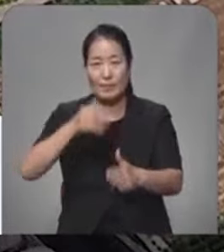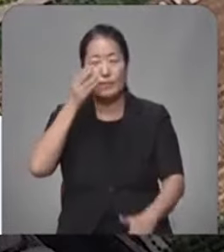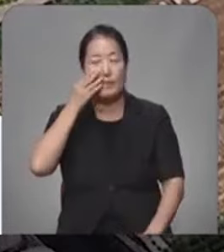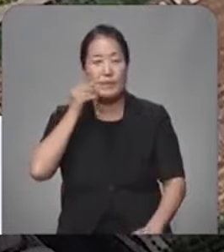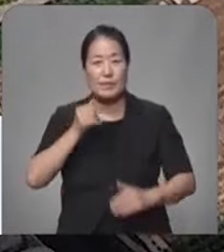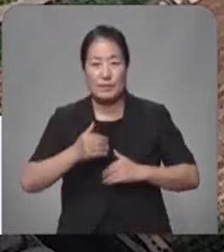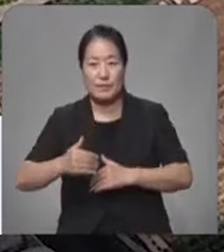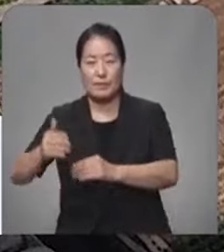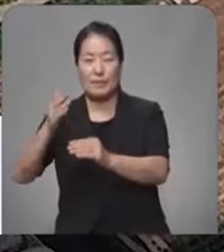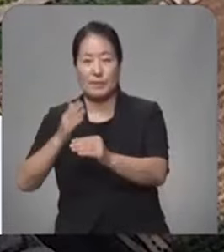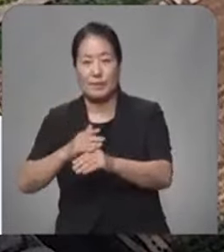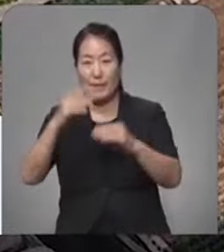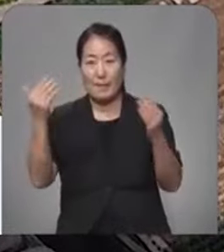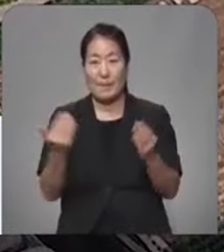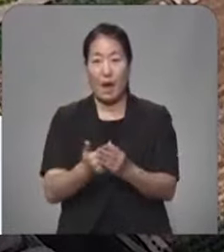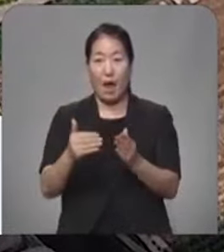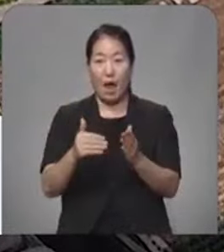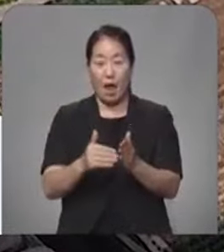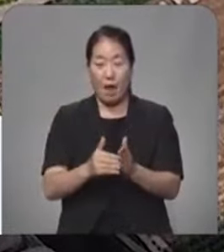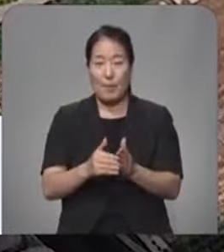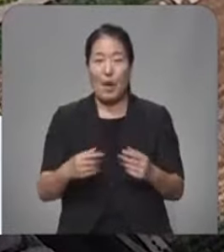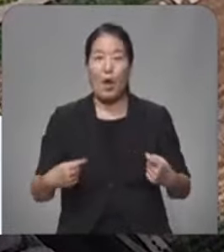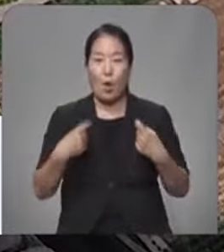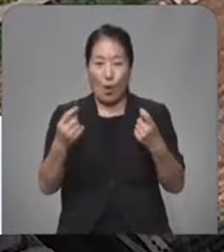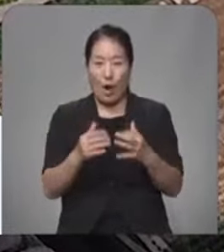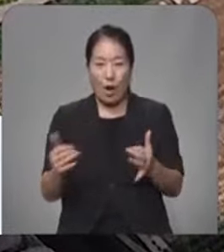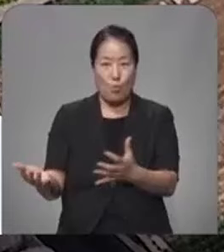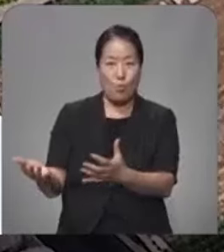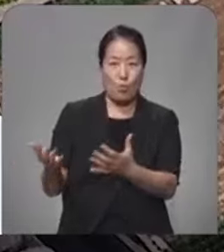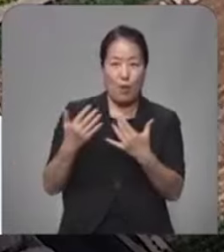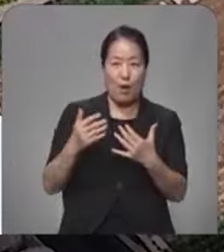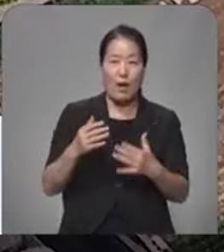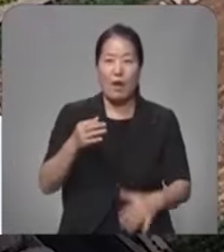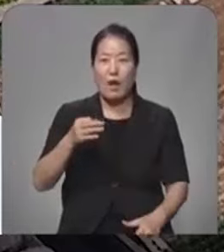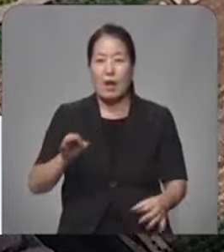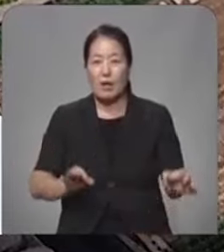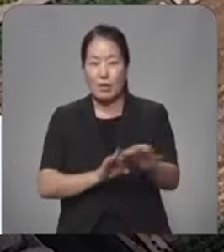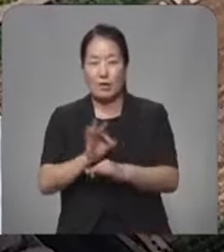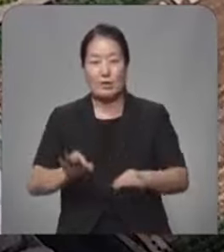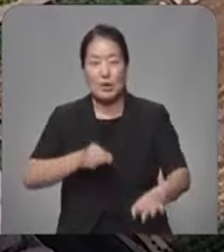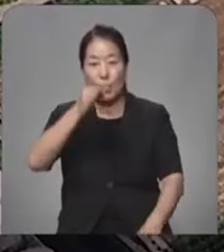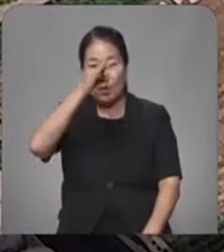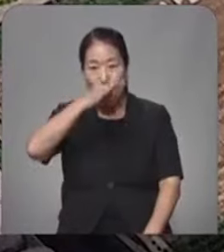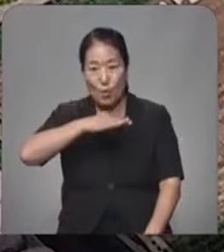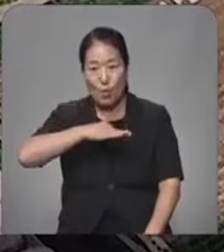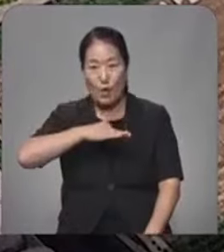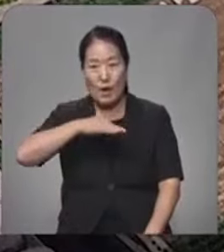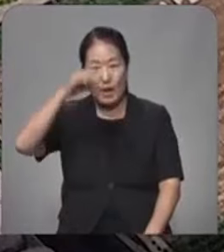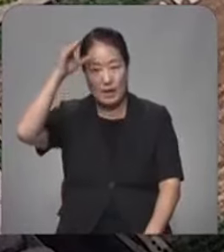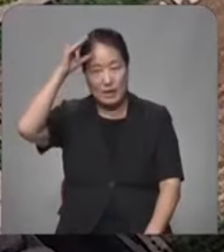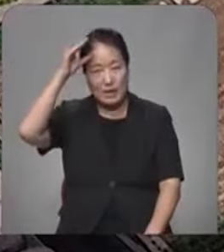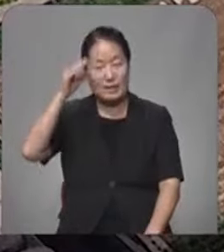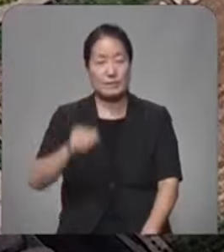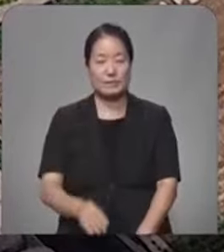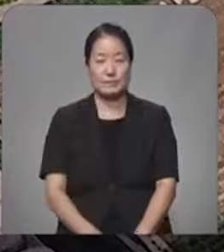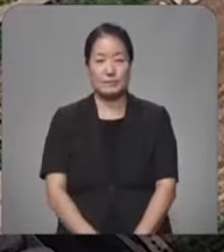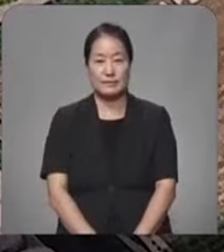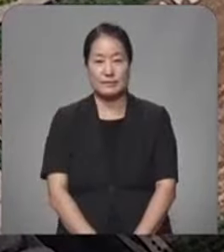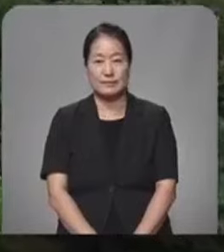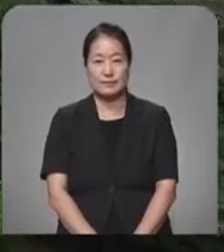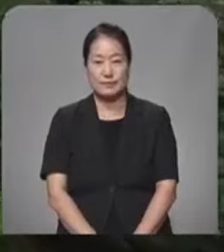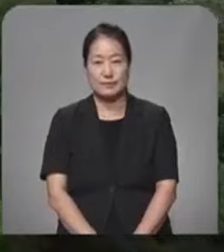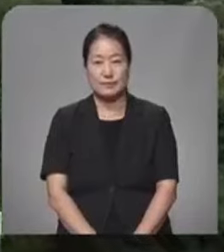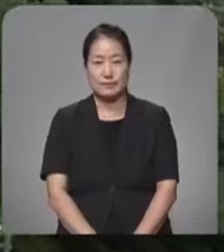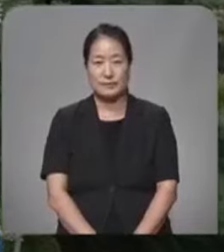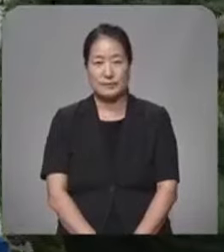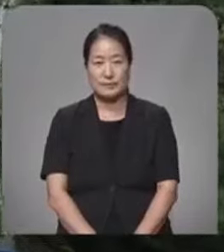있습니다. 완공되면 막대한 관광객 유치와 경제 효과가 기대됩니다. 박성은 기자가 보도합니다.